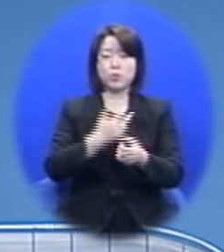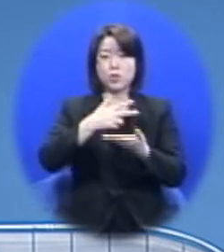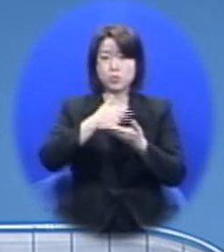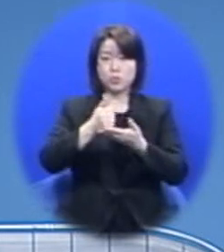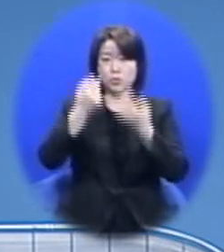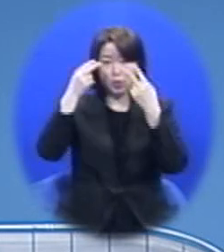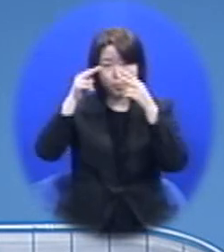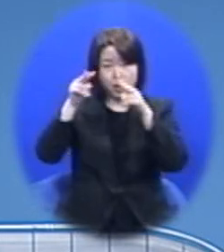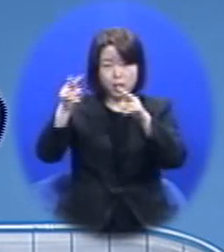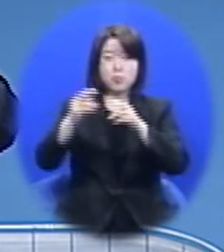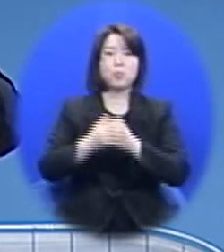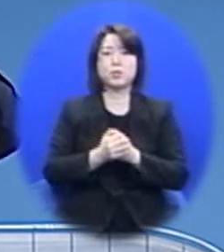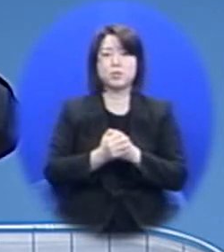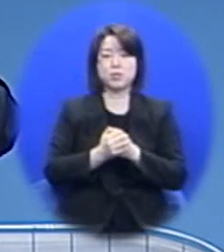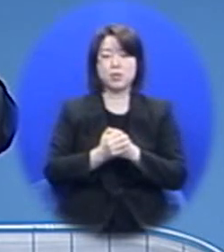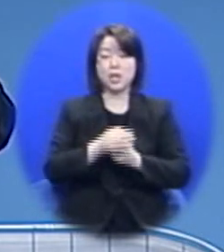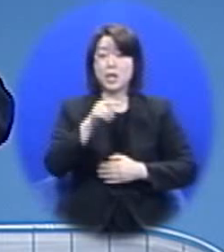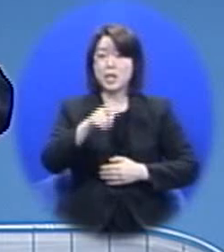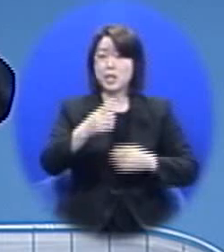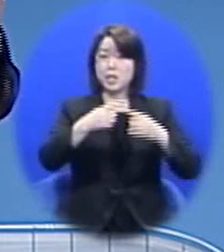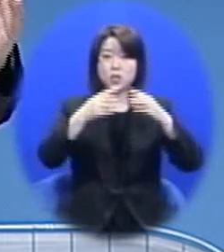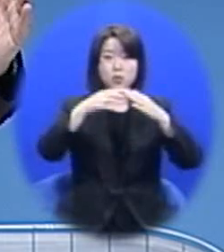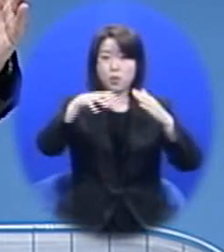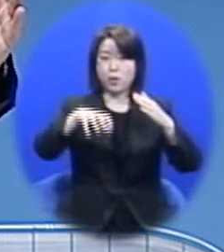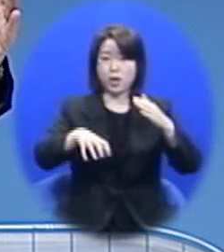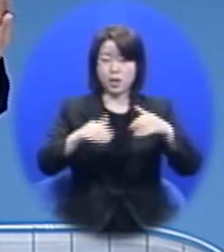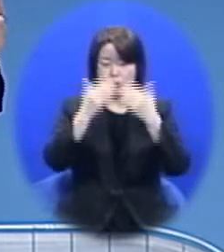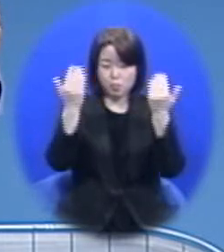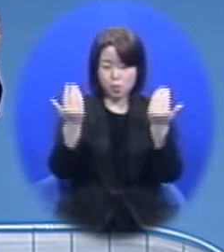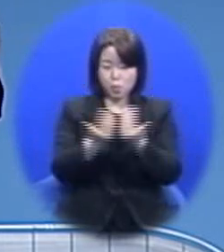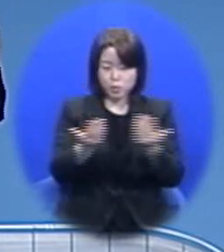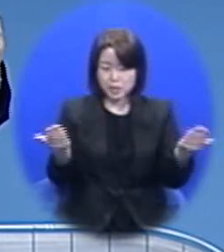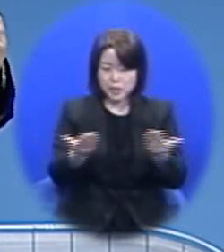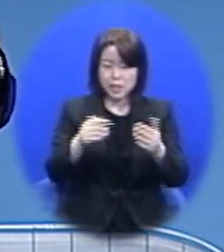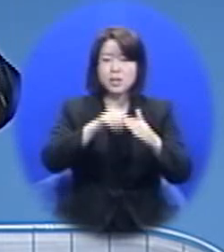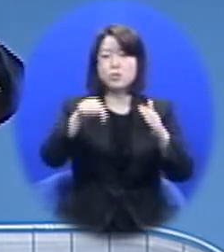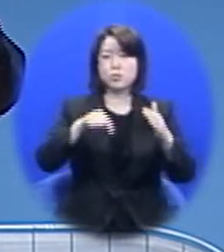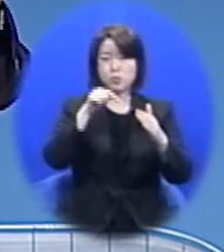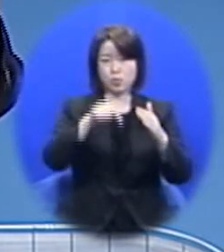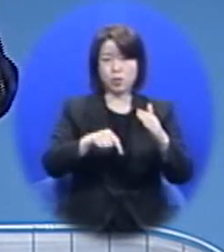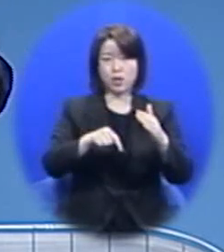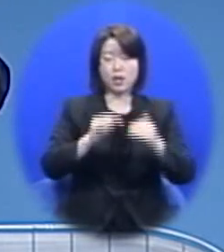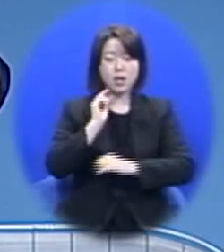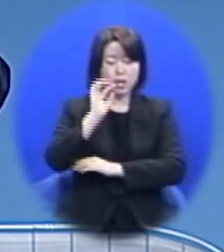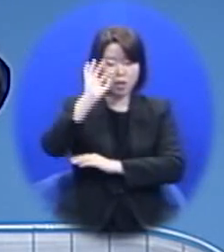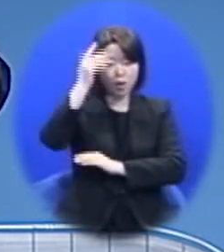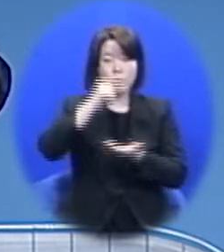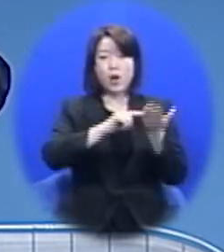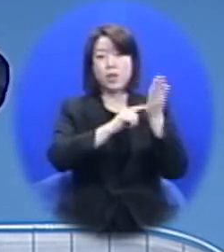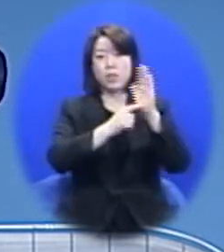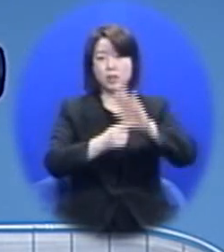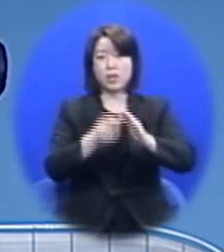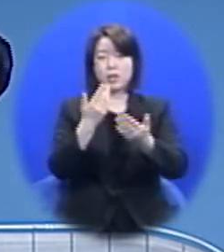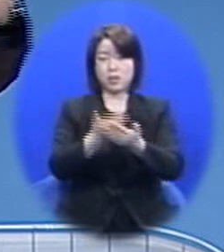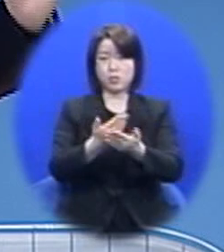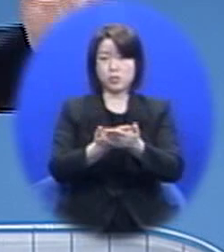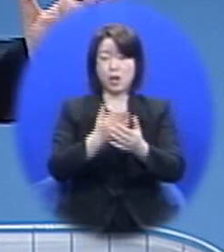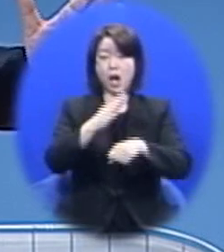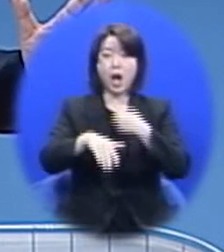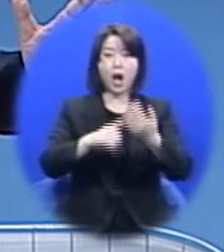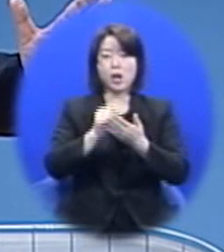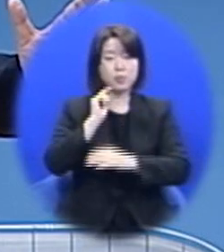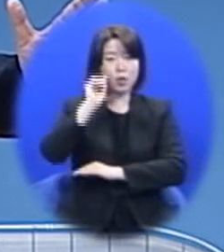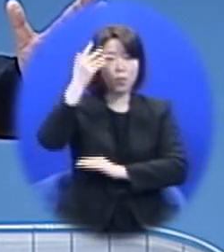바라보면서 이 교회 안에 모든 일 속에 영광이 나타나게 해 주소서. 하나님의